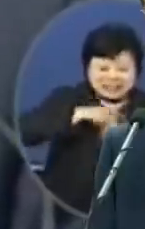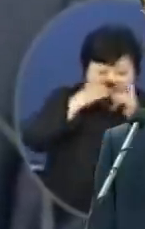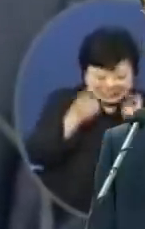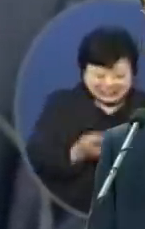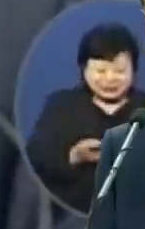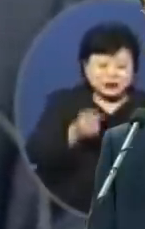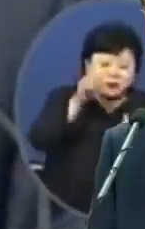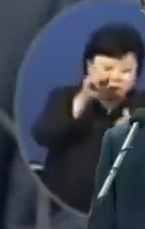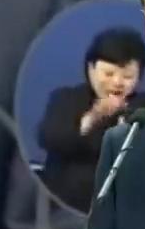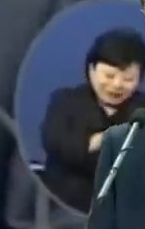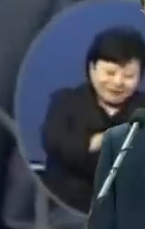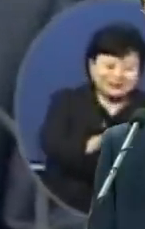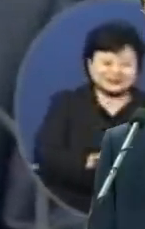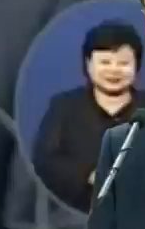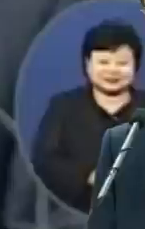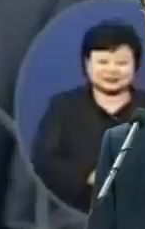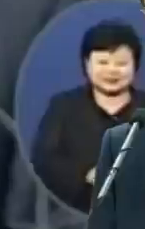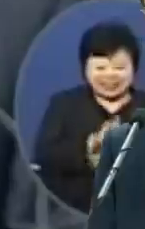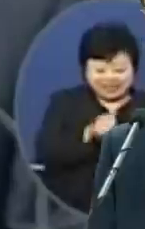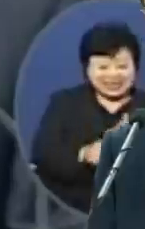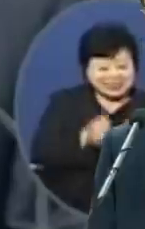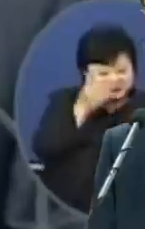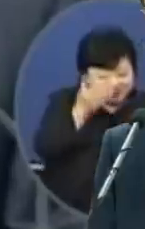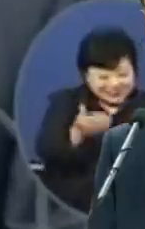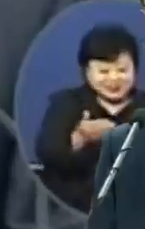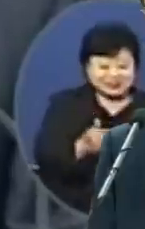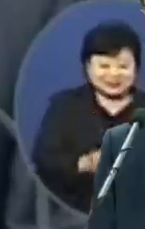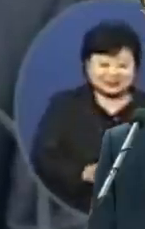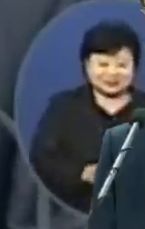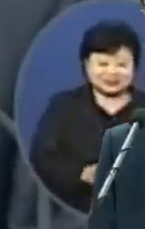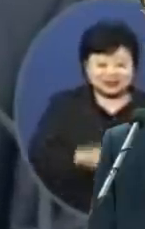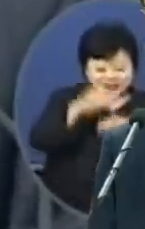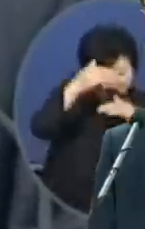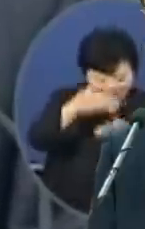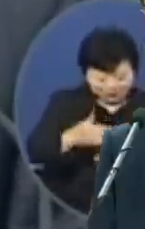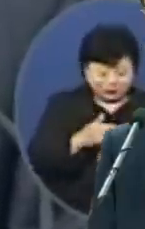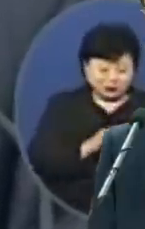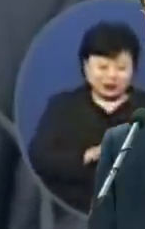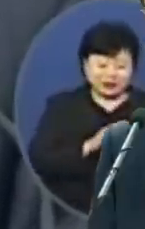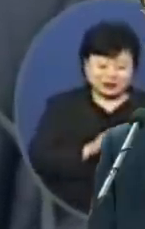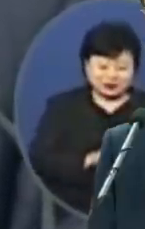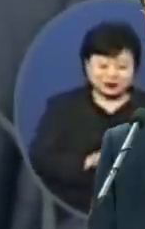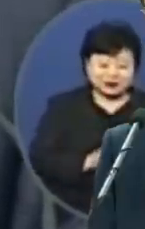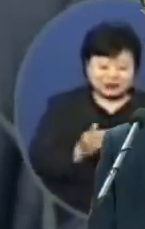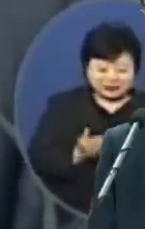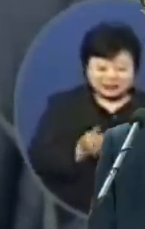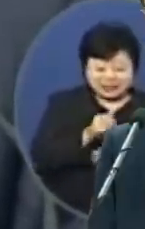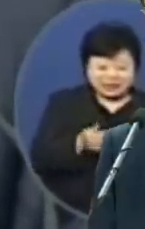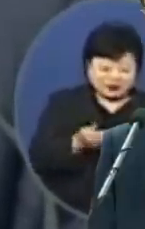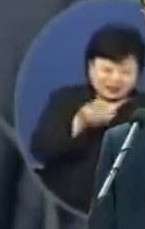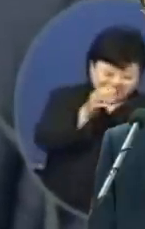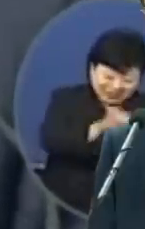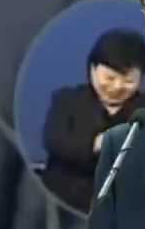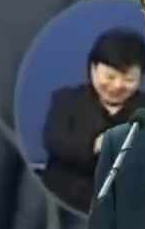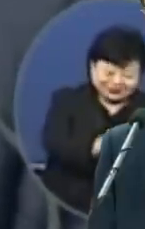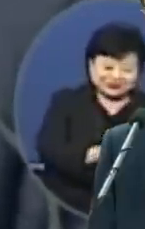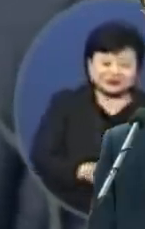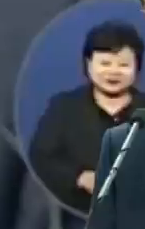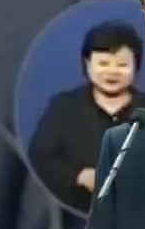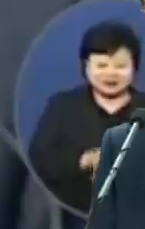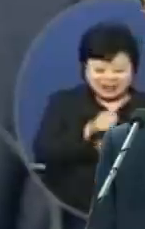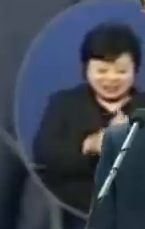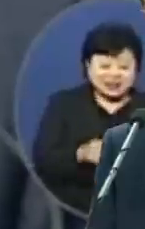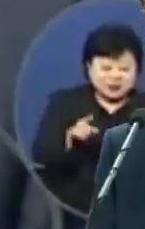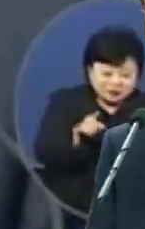내가 맡겨버리는 것입니다. 그러면 하나님께서 정리정돈해 주시오. 일은 하나님의 것입니다. 여러분은